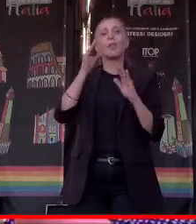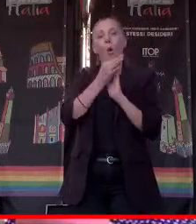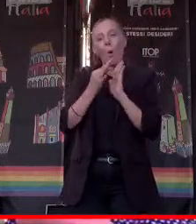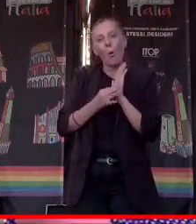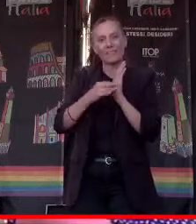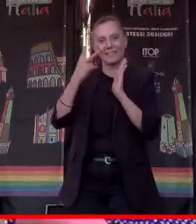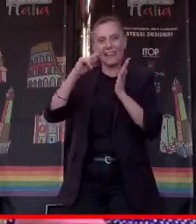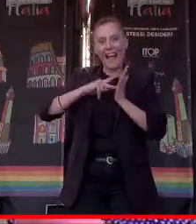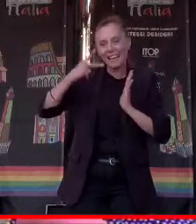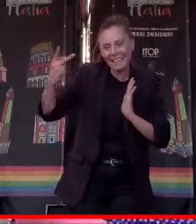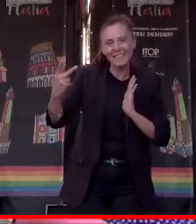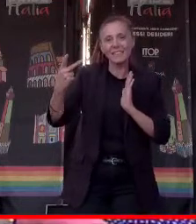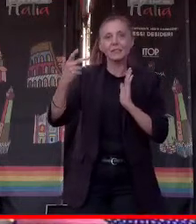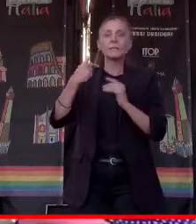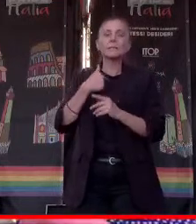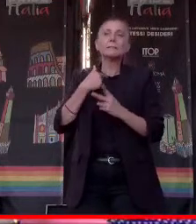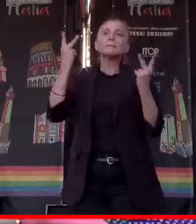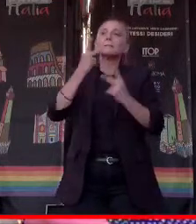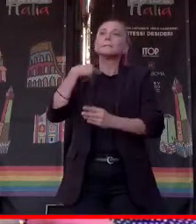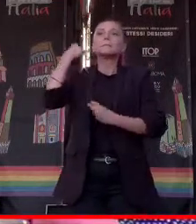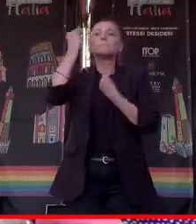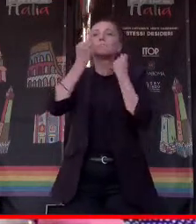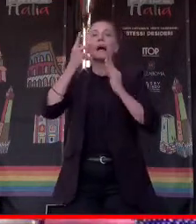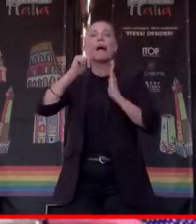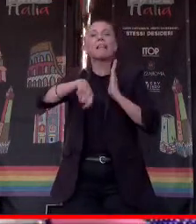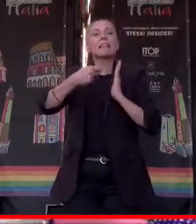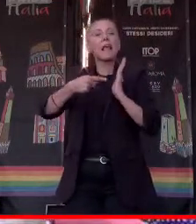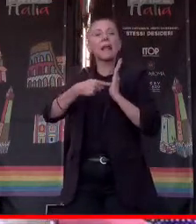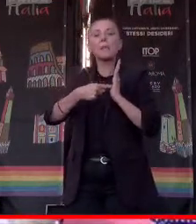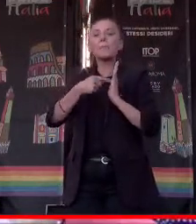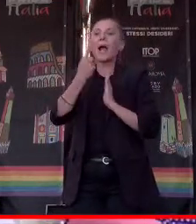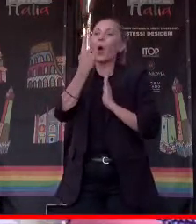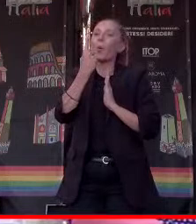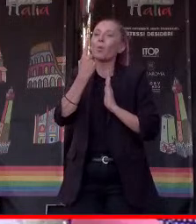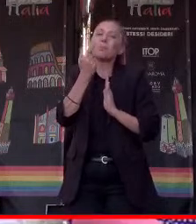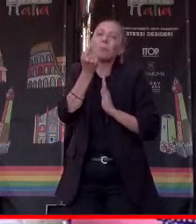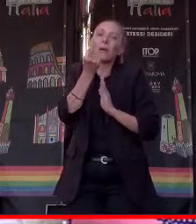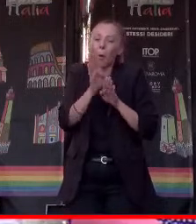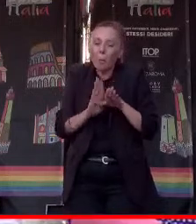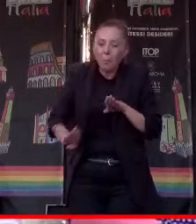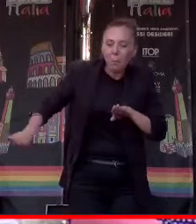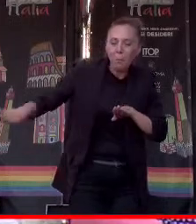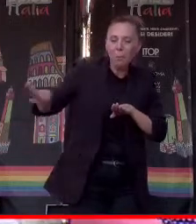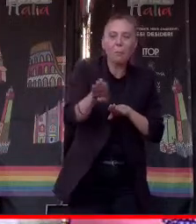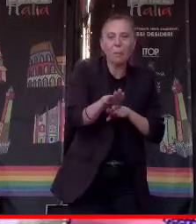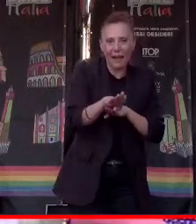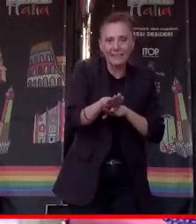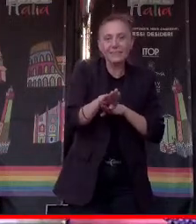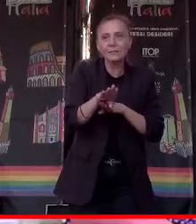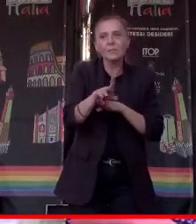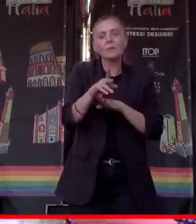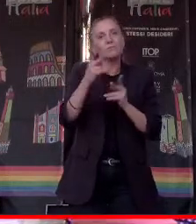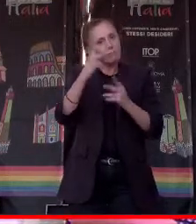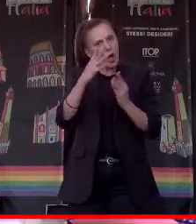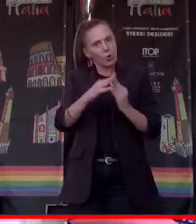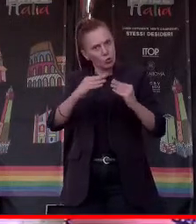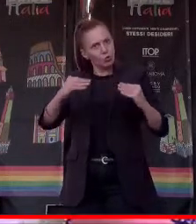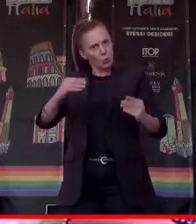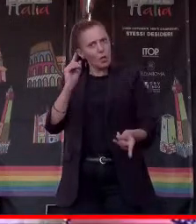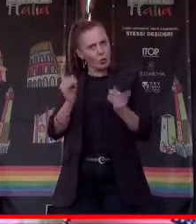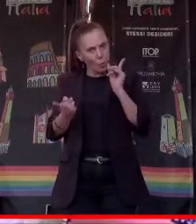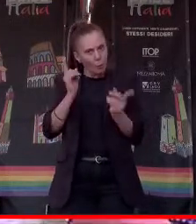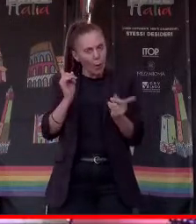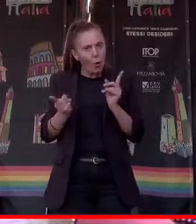proprio festival. Io penso che la delibera quindi sia un punto di partenza, e arrivo alla seconda questione, evidentemente uno strumento politico. Evidentemente,